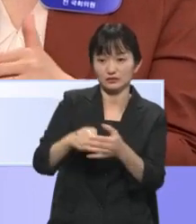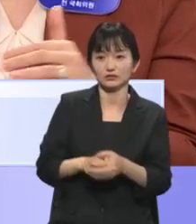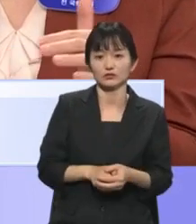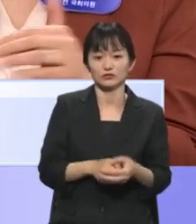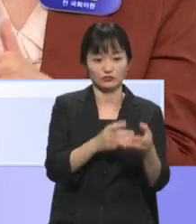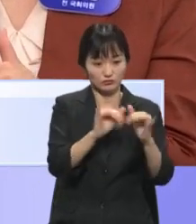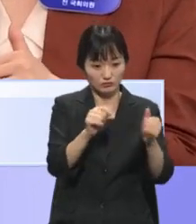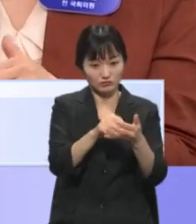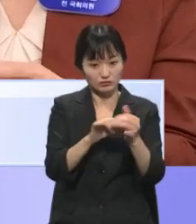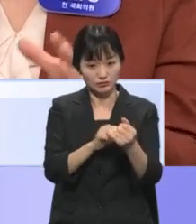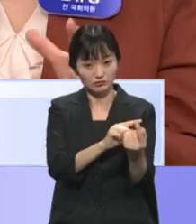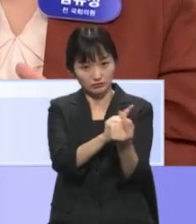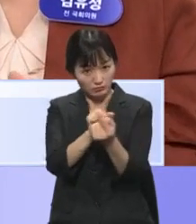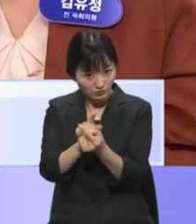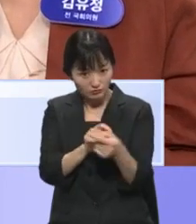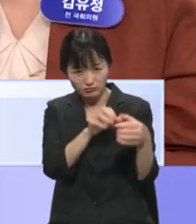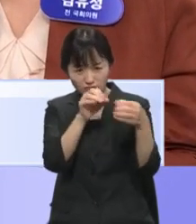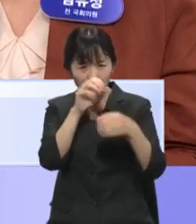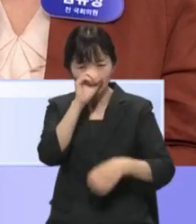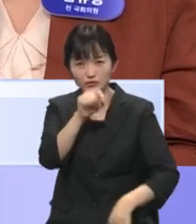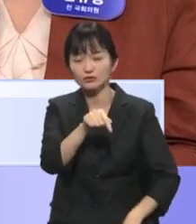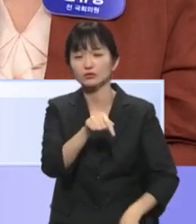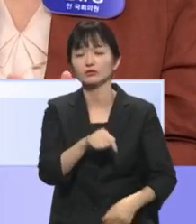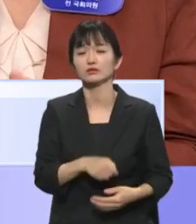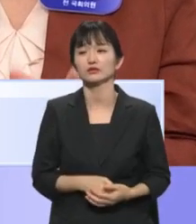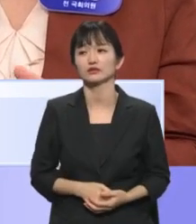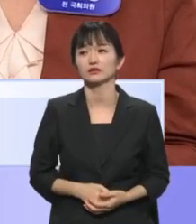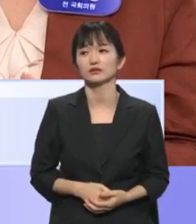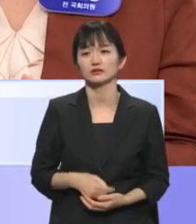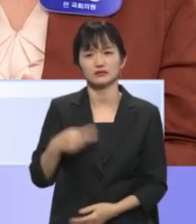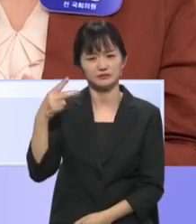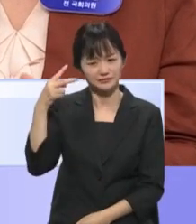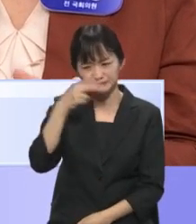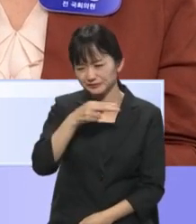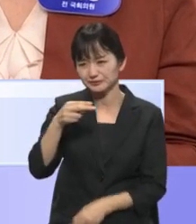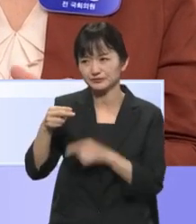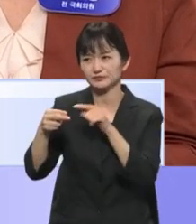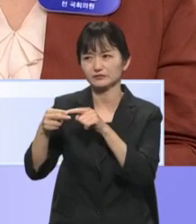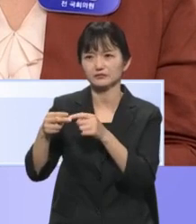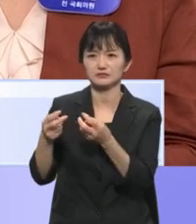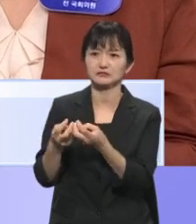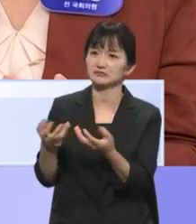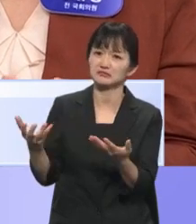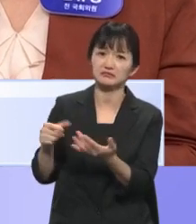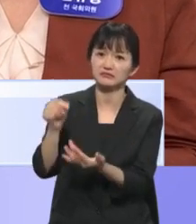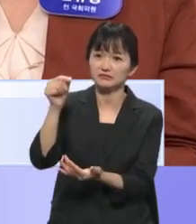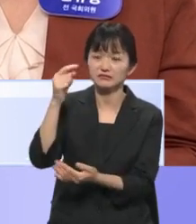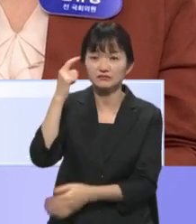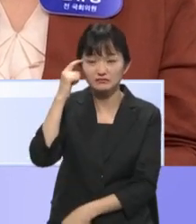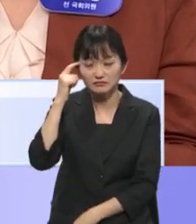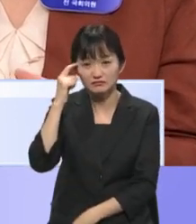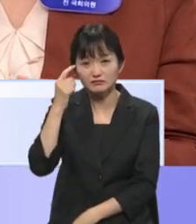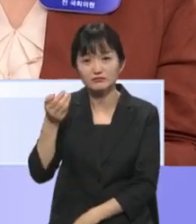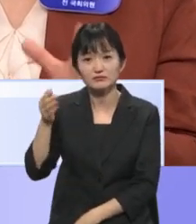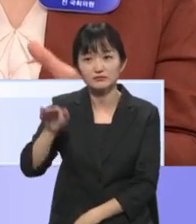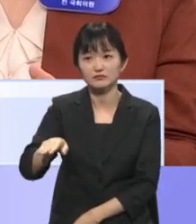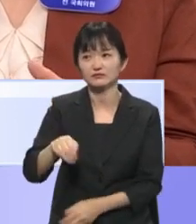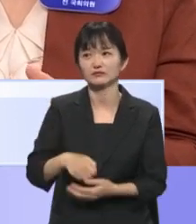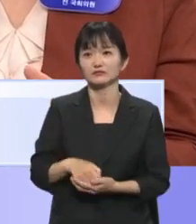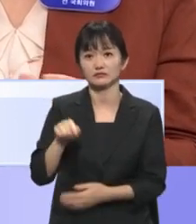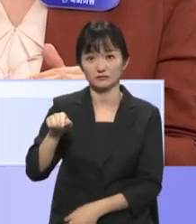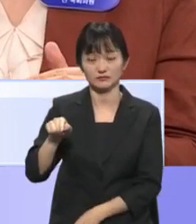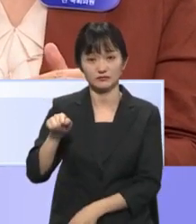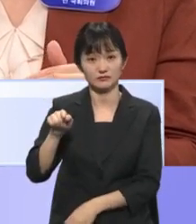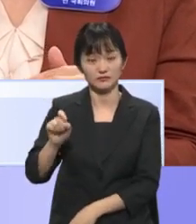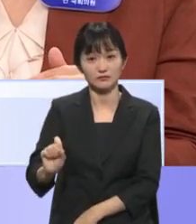기자 간담회 통해서 기자회견 통해서 좀 하시면 좋겠다 이런 말씀이고요 단식은 불가피한 선택이었다고 생각합니다만 그리고 그것